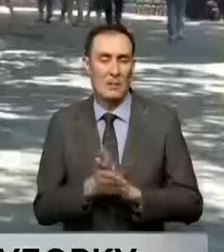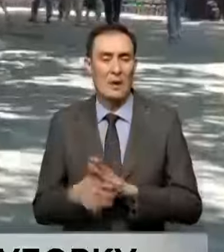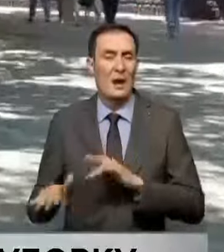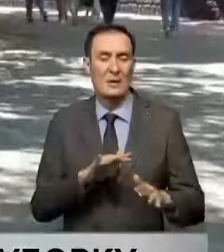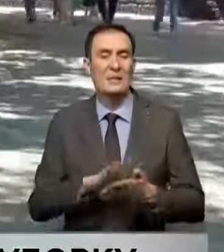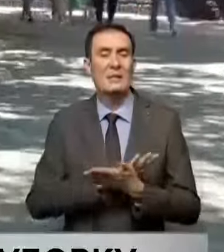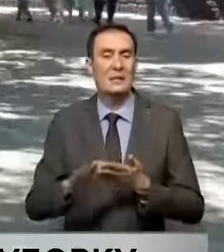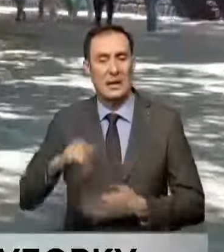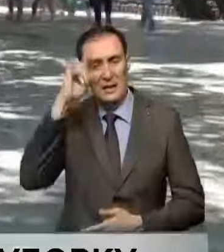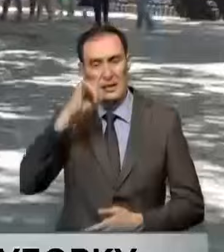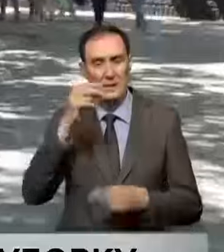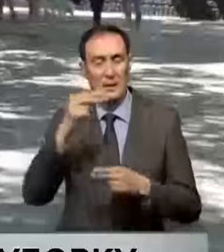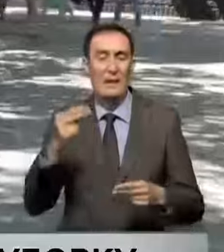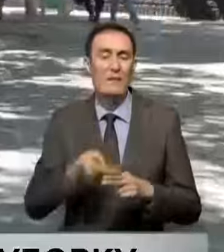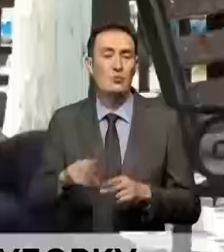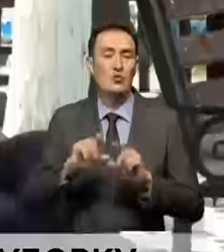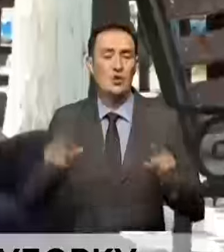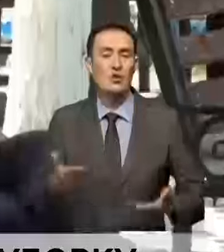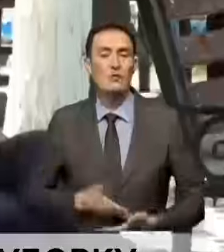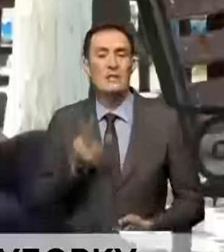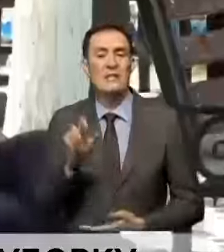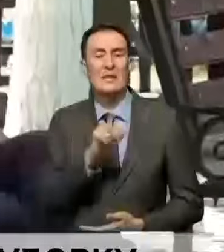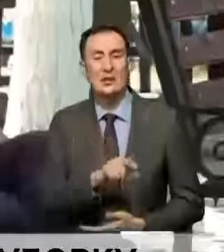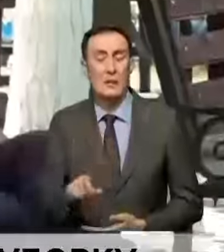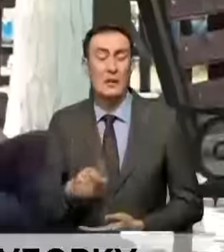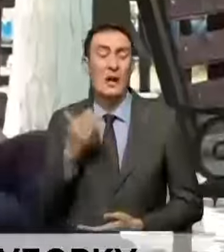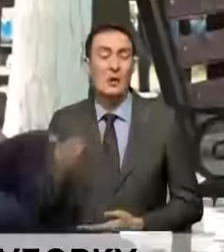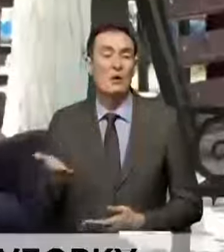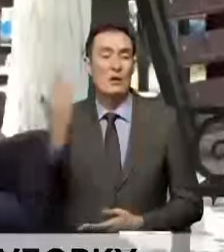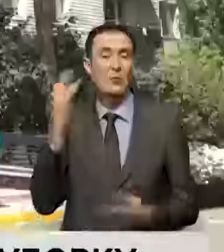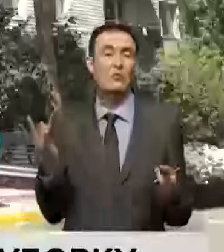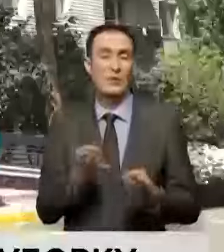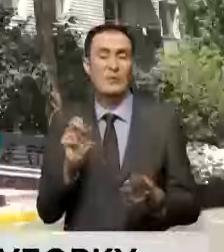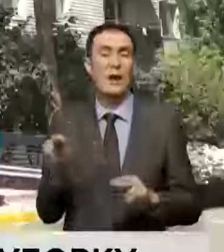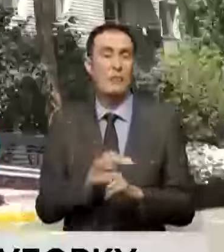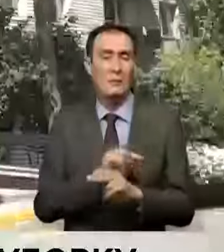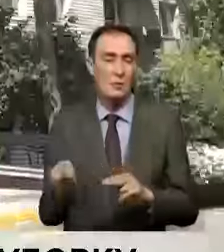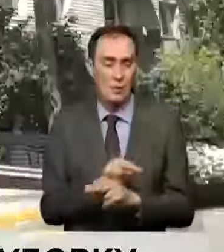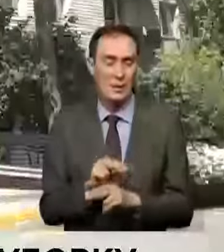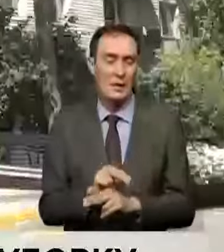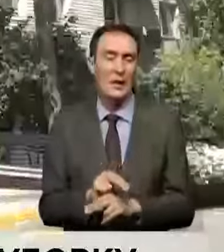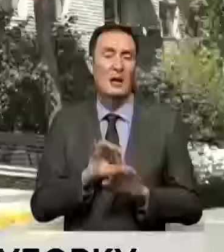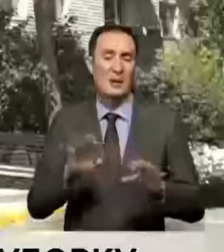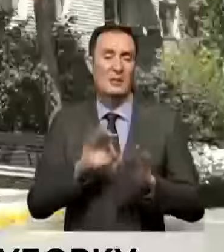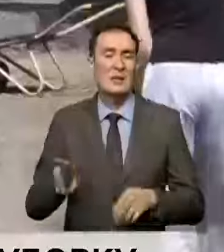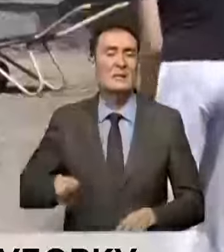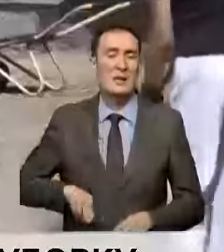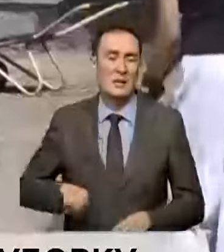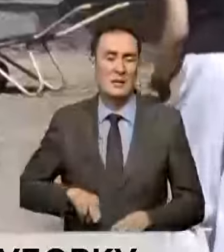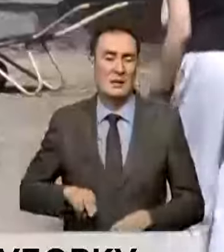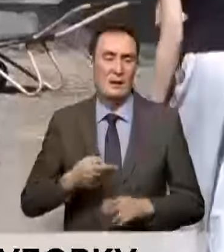рамках акции «Казахстан». В этом учреждении живут 300 человек, и оно давно нуждается в капитальном ремонте, рассказал директор